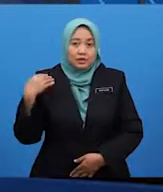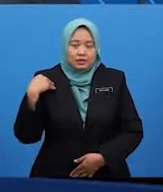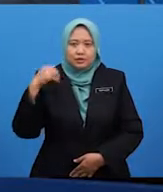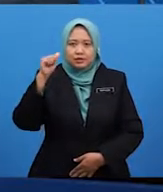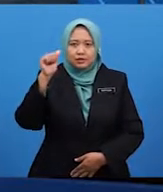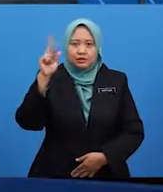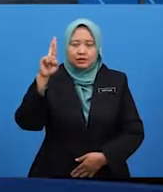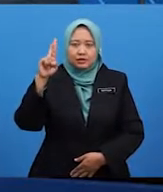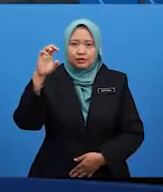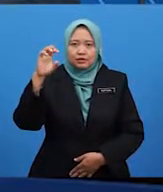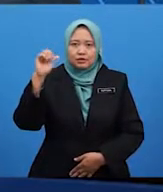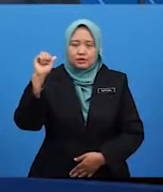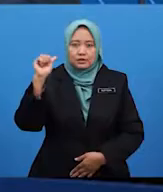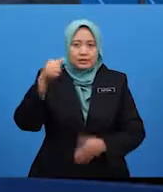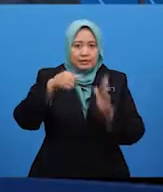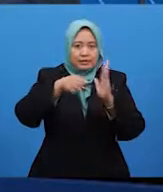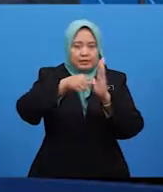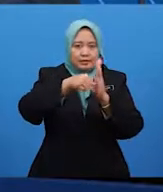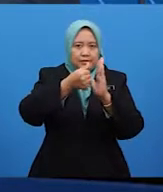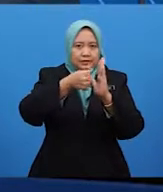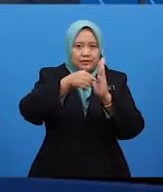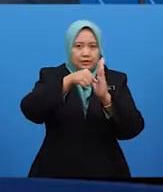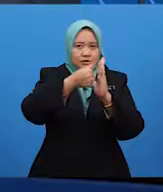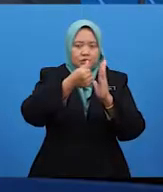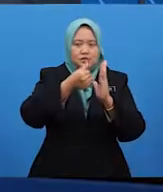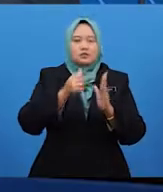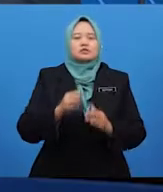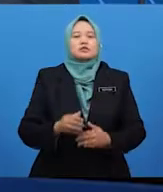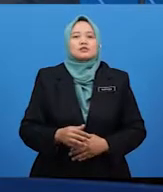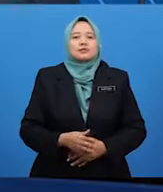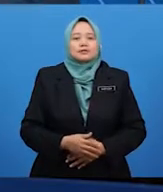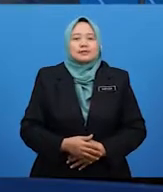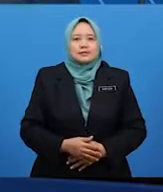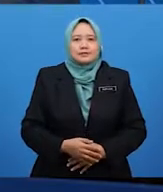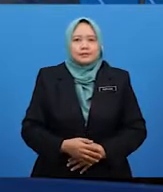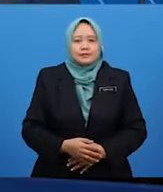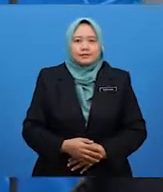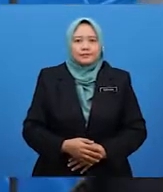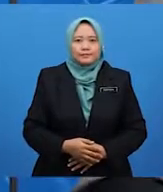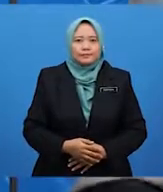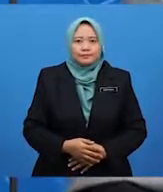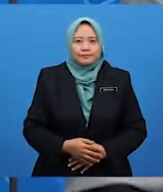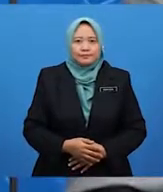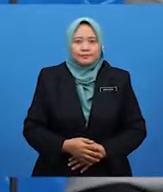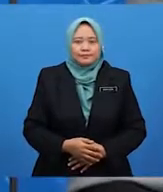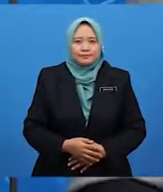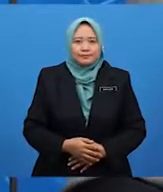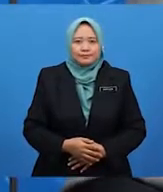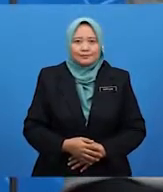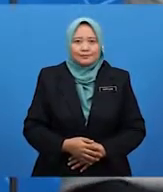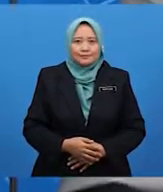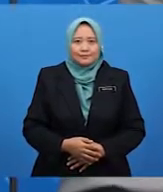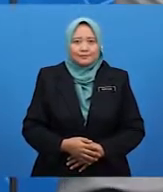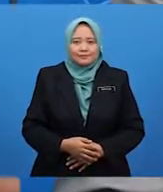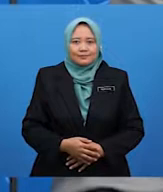seni arca. Jadi mungkin kita boleh tanya pada panel kita Cikgu Wan terangkan tentang seni arca ni cikgu. Okey, baik Cikgu Don. Terima